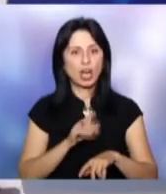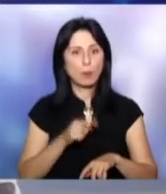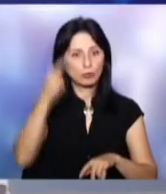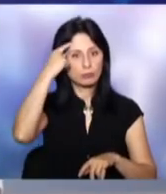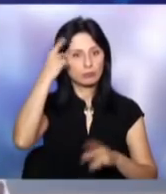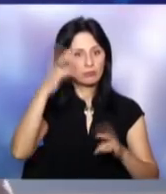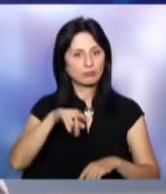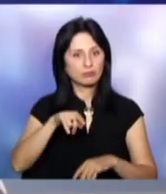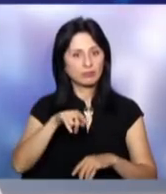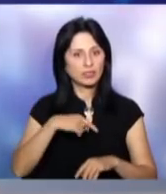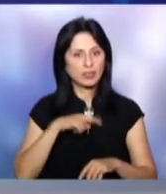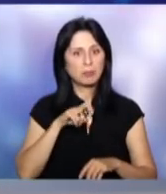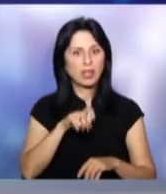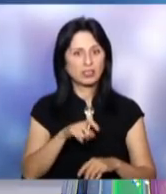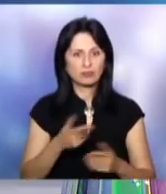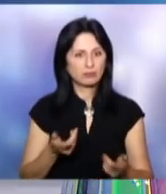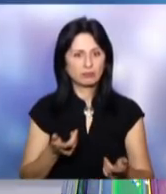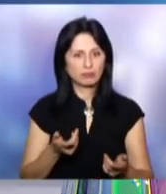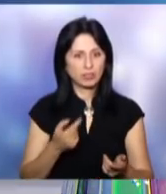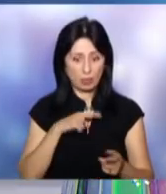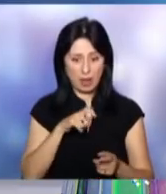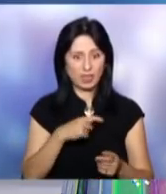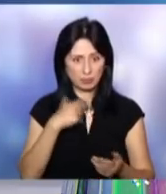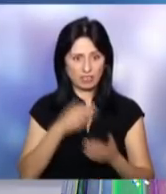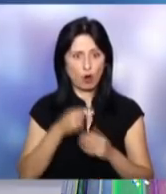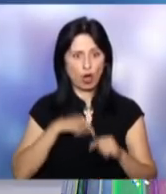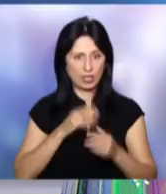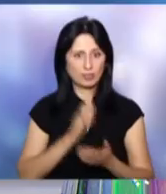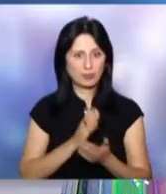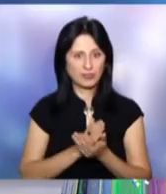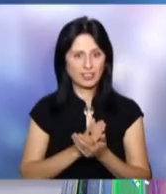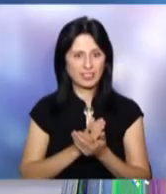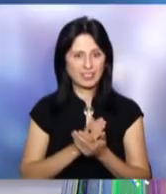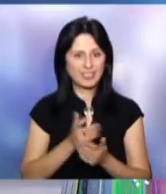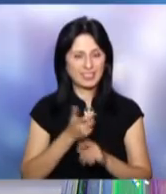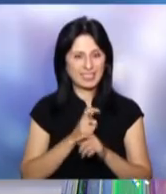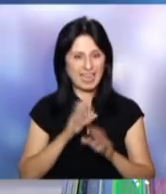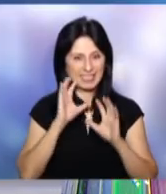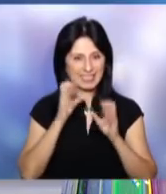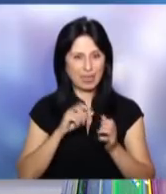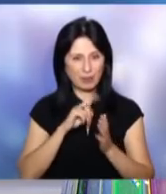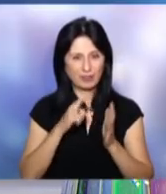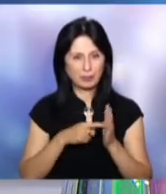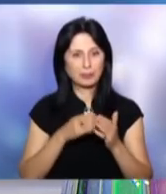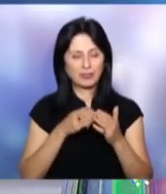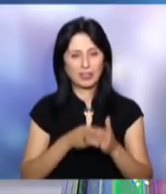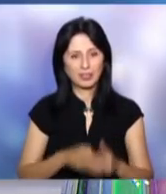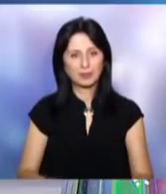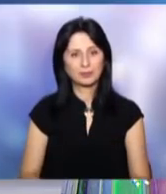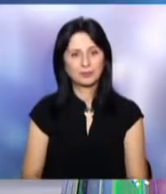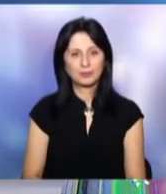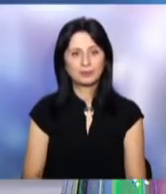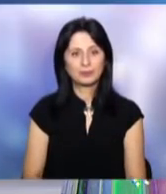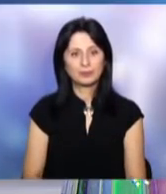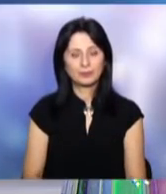ის მატლებიც ჩვენ ვევართ, ჩვენი ორგანიზმიდან გამოდიან. ასე რომ ჩვენ ძალიან სერიოზულ საკითხებთან მივედით,